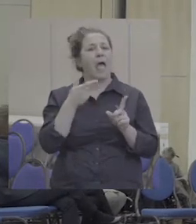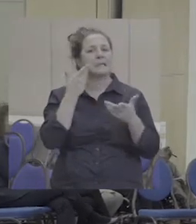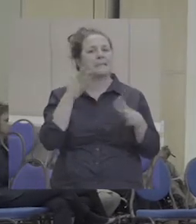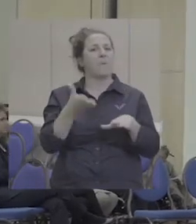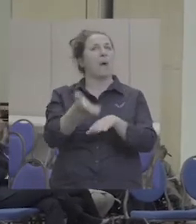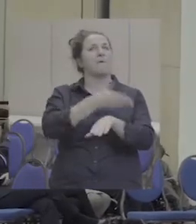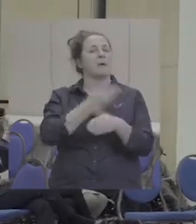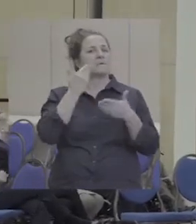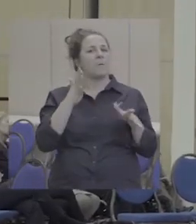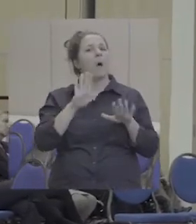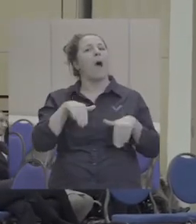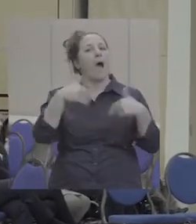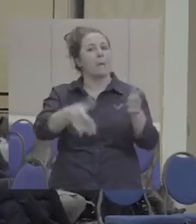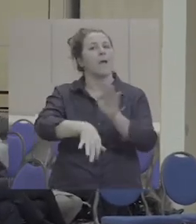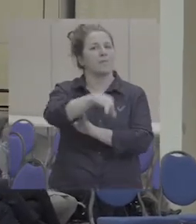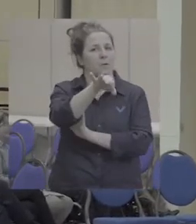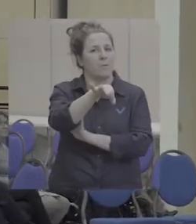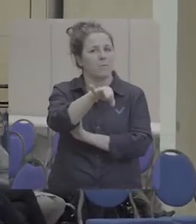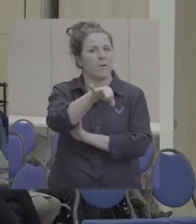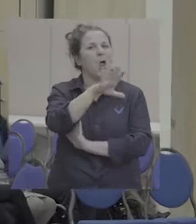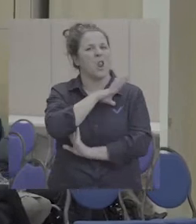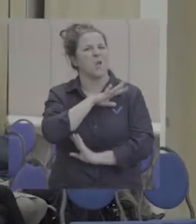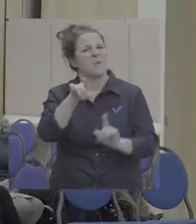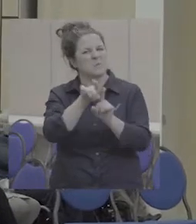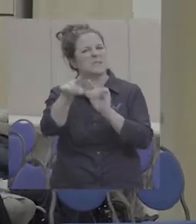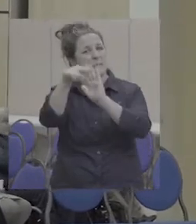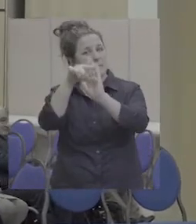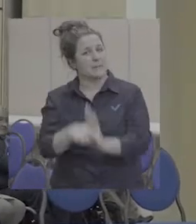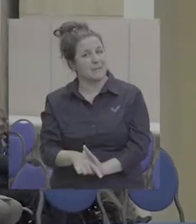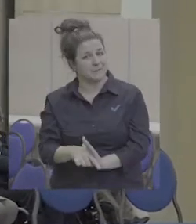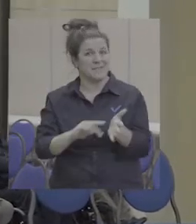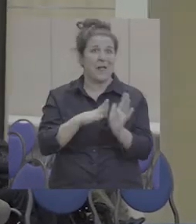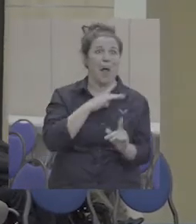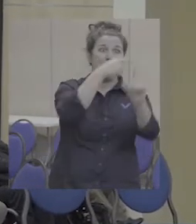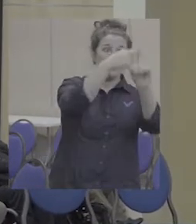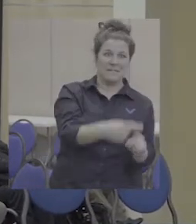tard, elle a aussi des désavantages aussi grands.